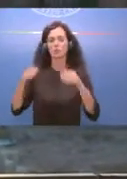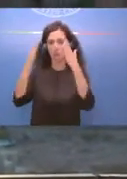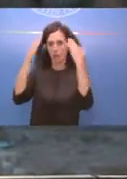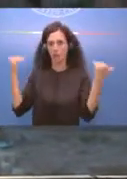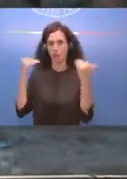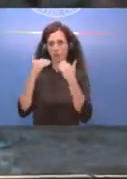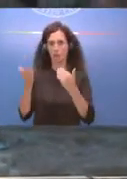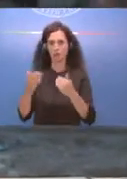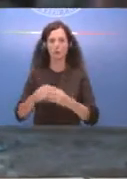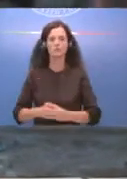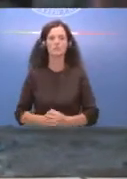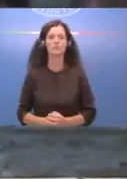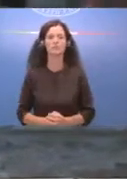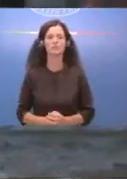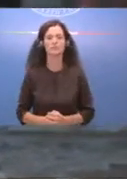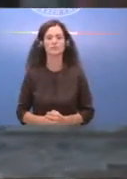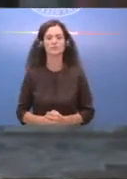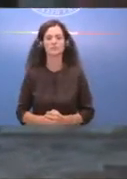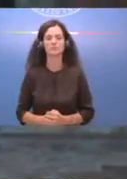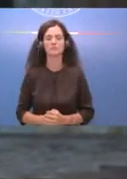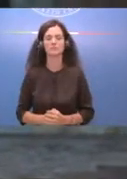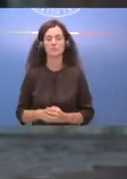sachs pleasure